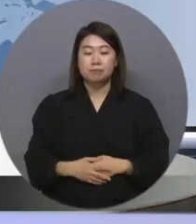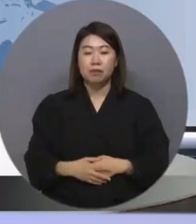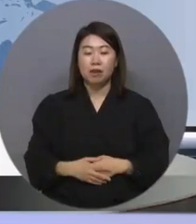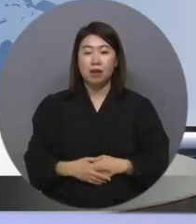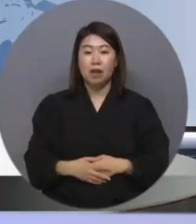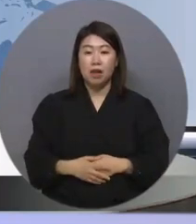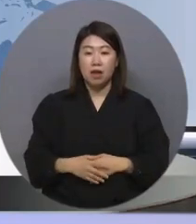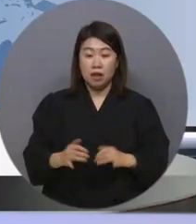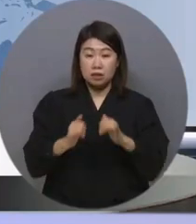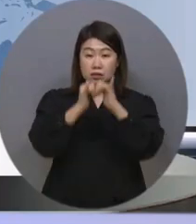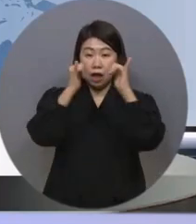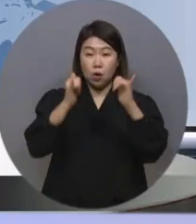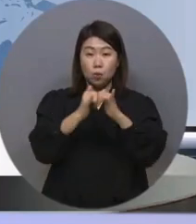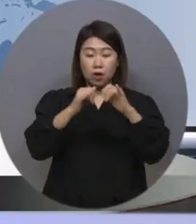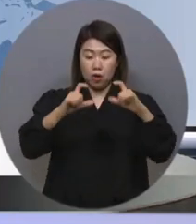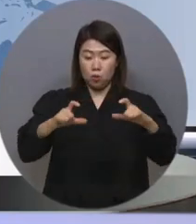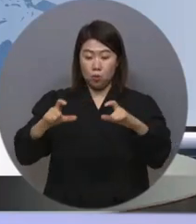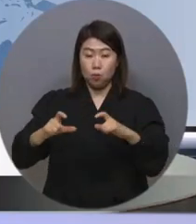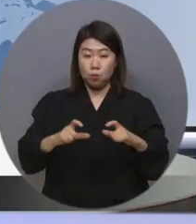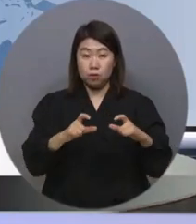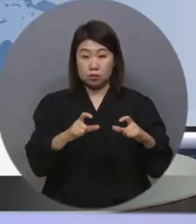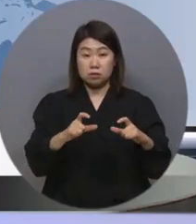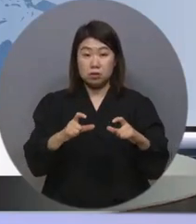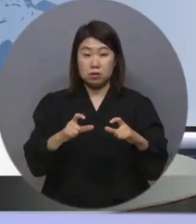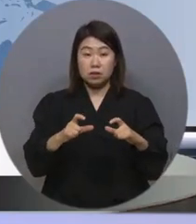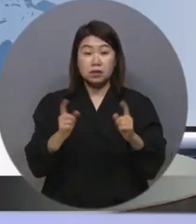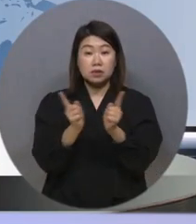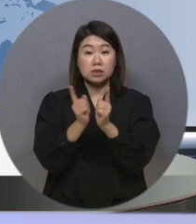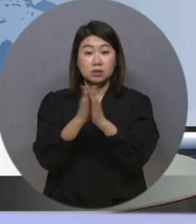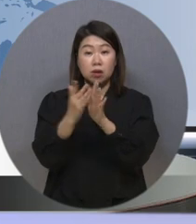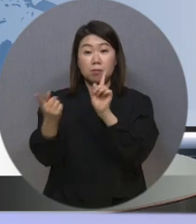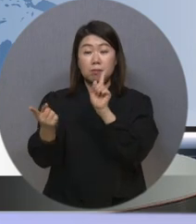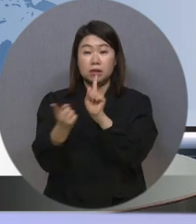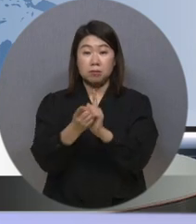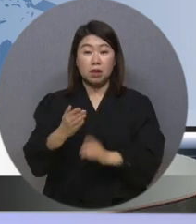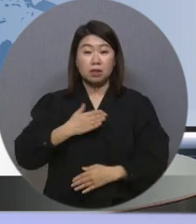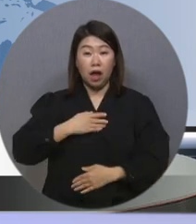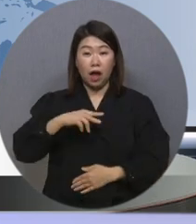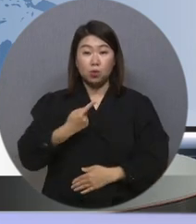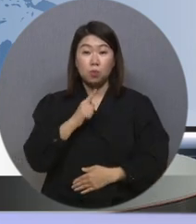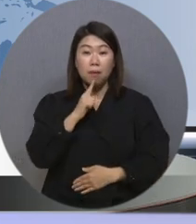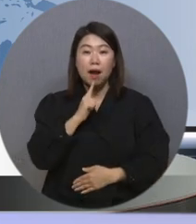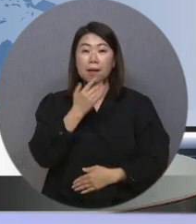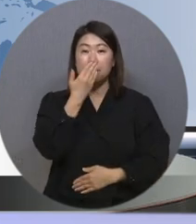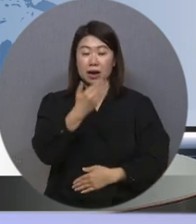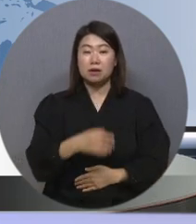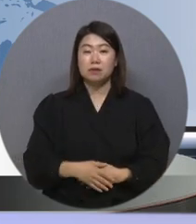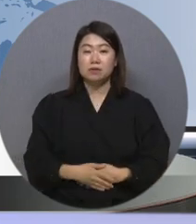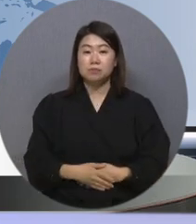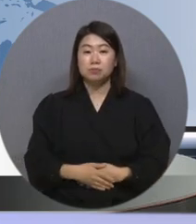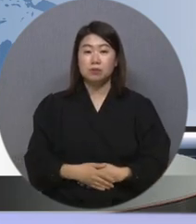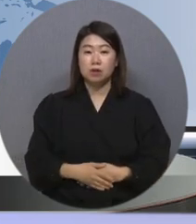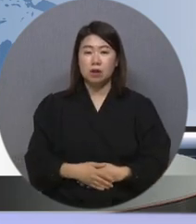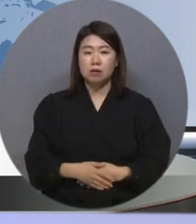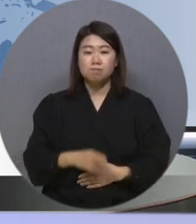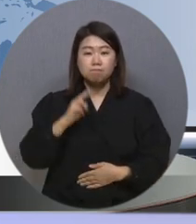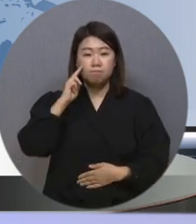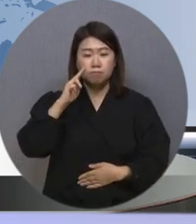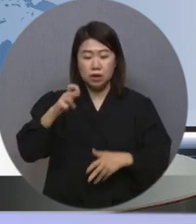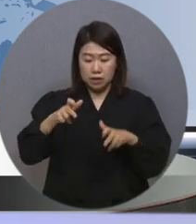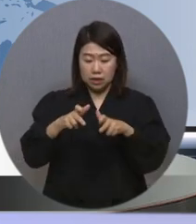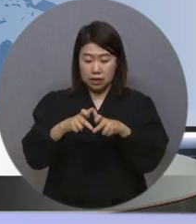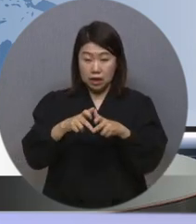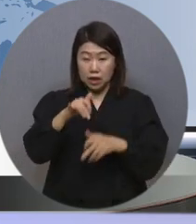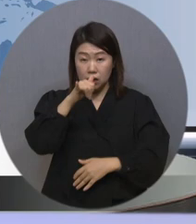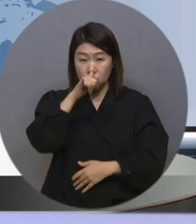우리 사회 곳곳의 이야기를 사연과 제보로 직접 만나보는 나도 말 좀 합시다입니다. 중증장애가 있거나 홀로